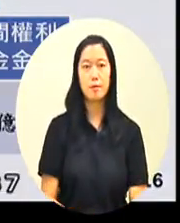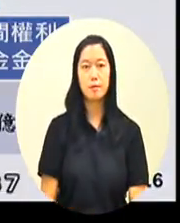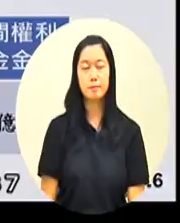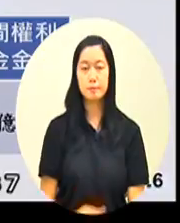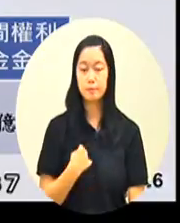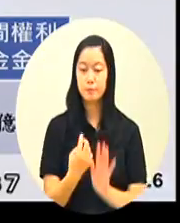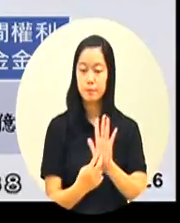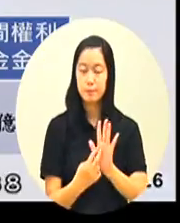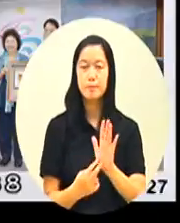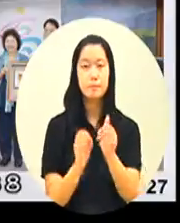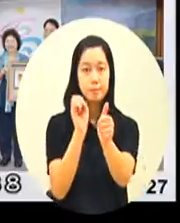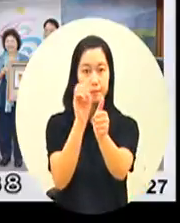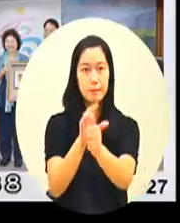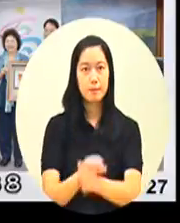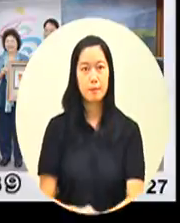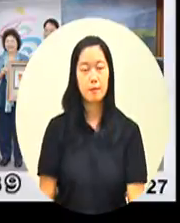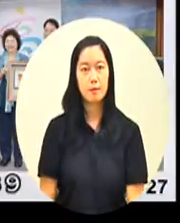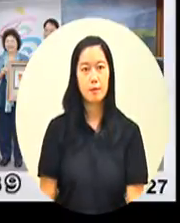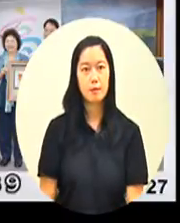做一个报告。